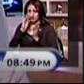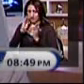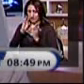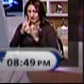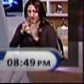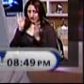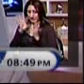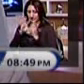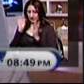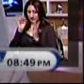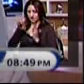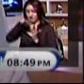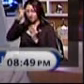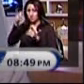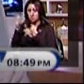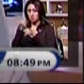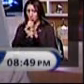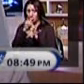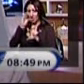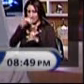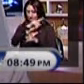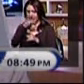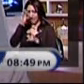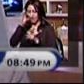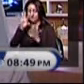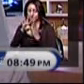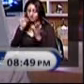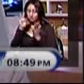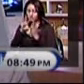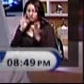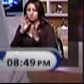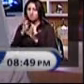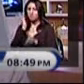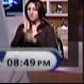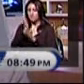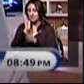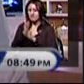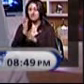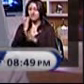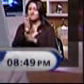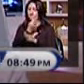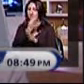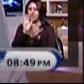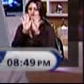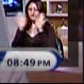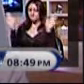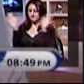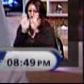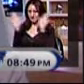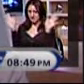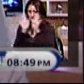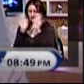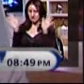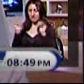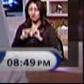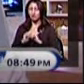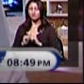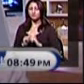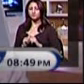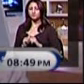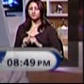بأسعى برضو جاهدا ان انا اوفر افضل ظروف. يعني انما انا بعتبر ان انا انتاجيه بالظبط. انما